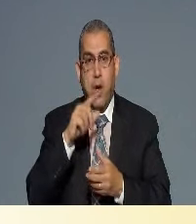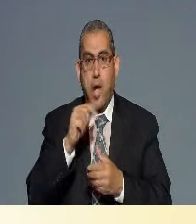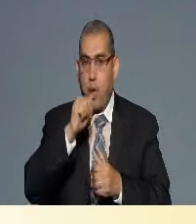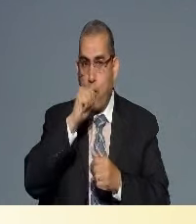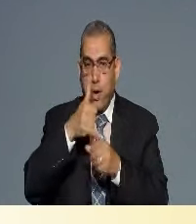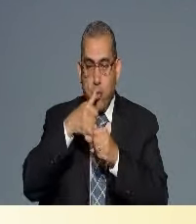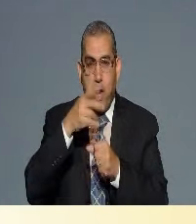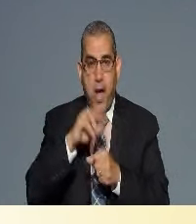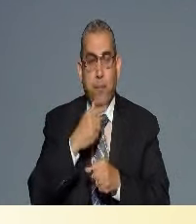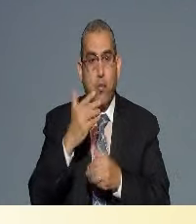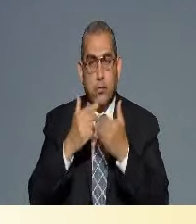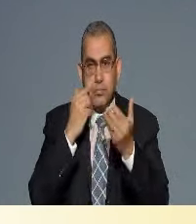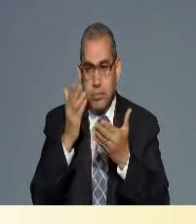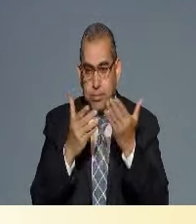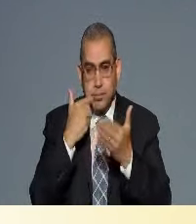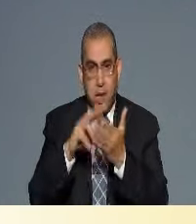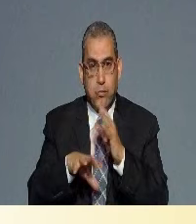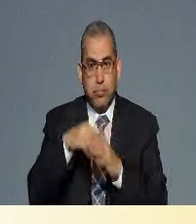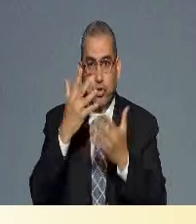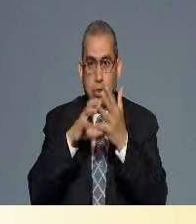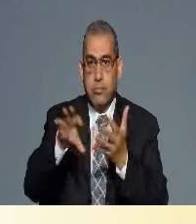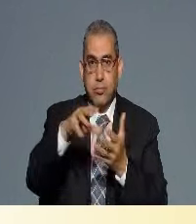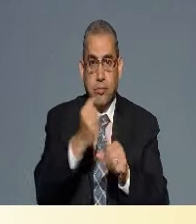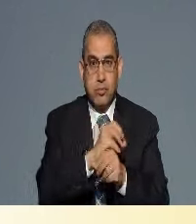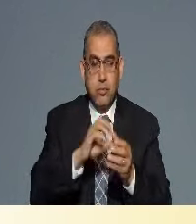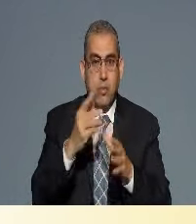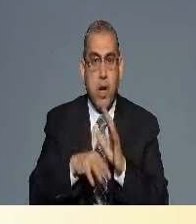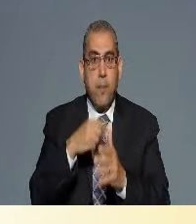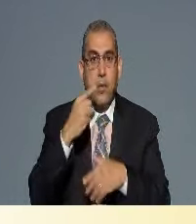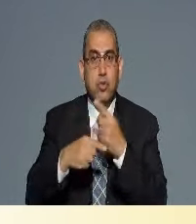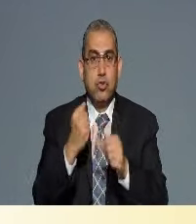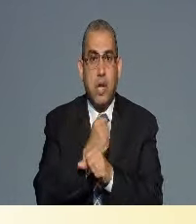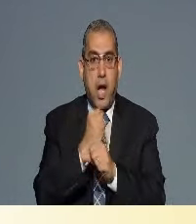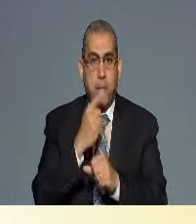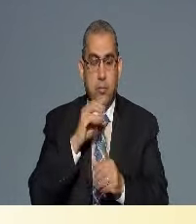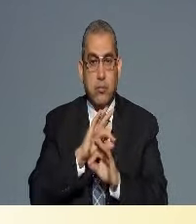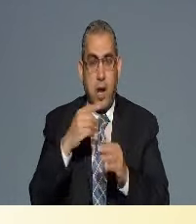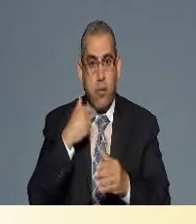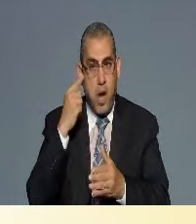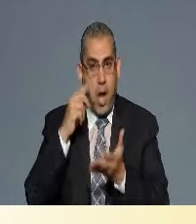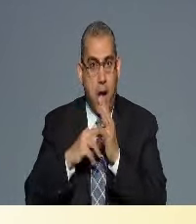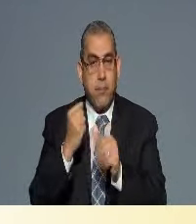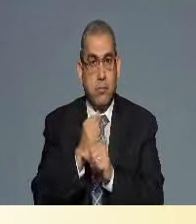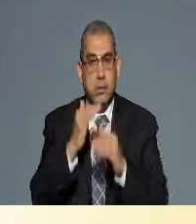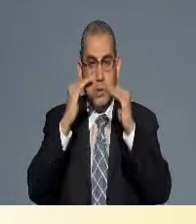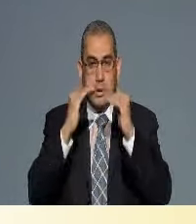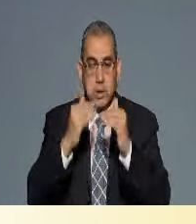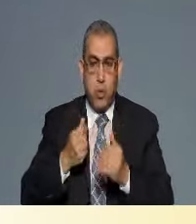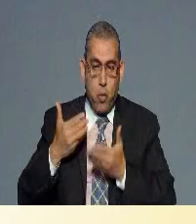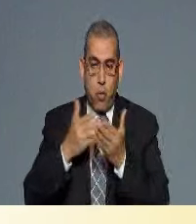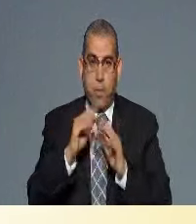بيتم الدراسة إن إحنا سيادتك نخرج من فكرة التترا باك دائما، بندرس سيادتك إيه الحاجة اللي ممكن تقلل التكلفة